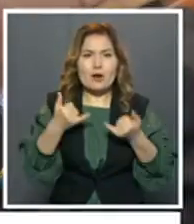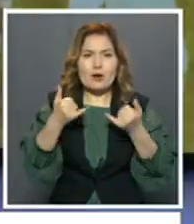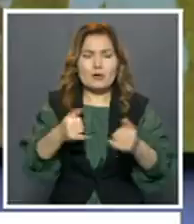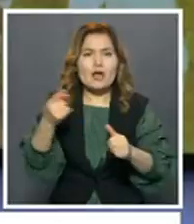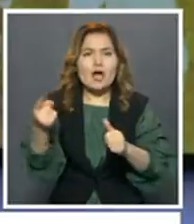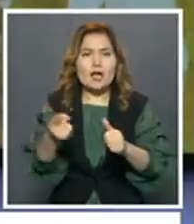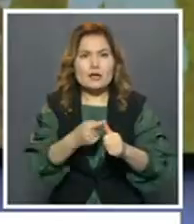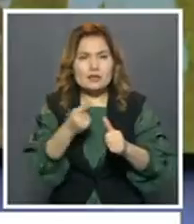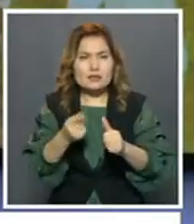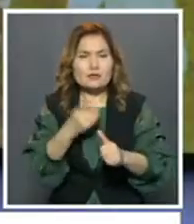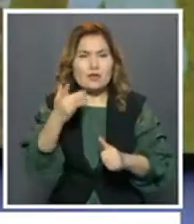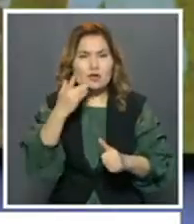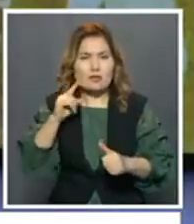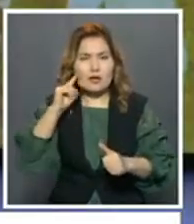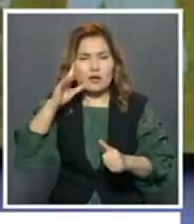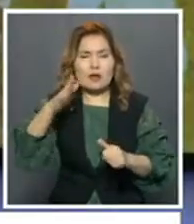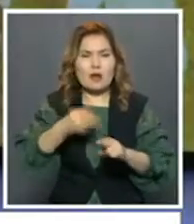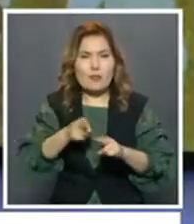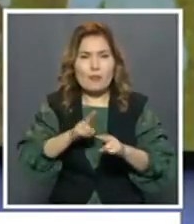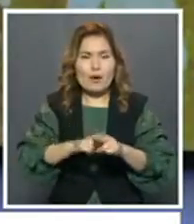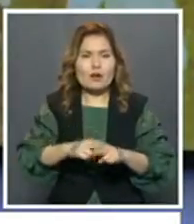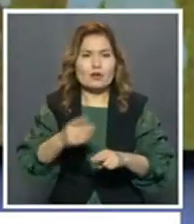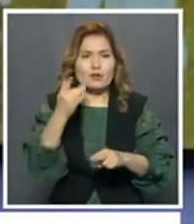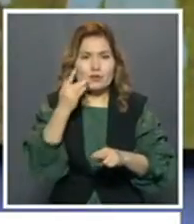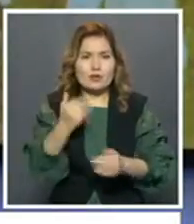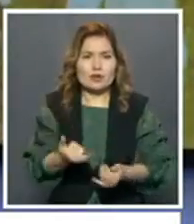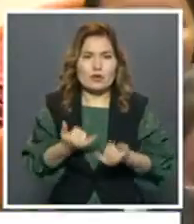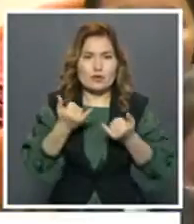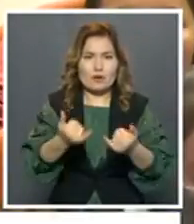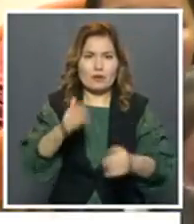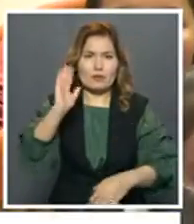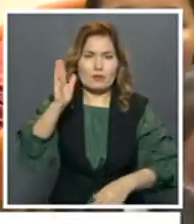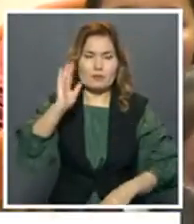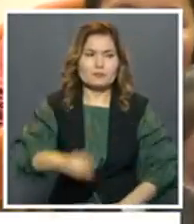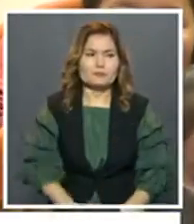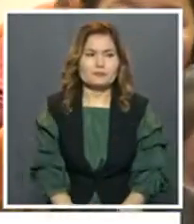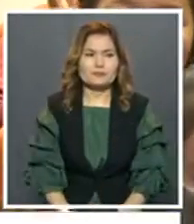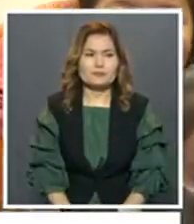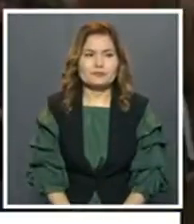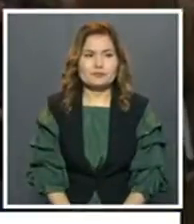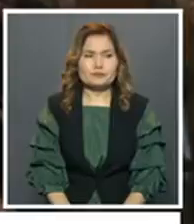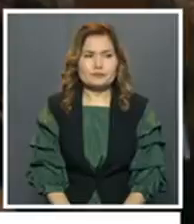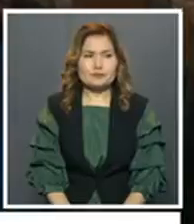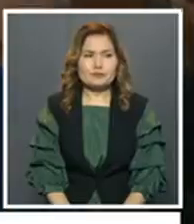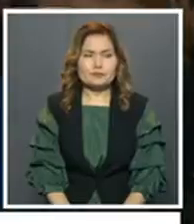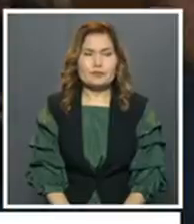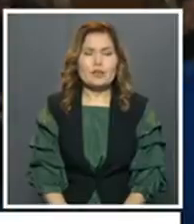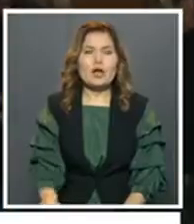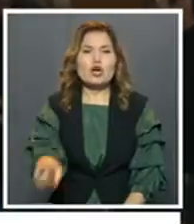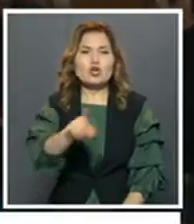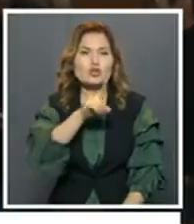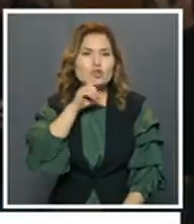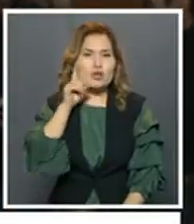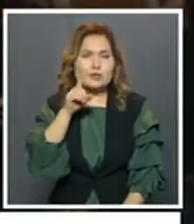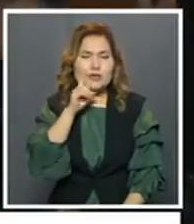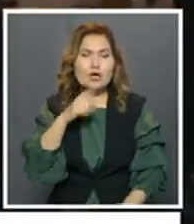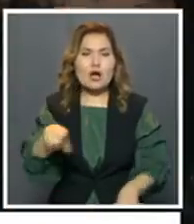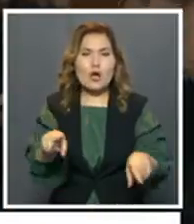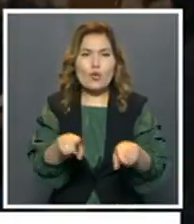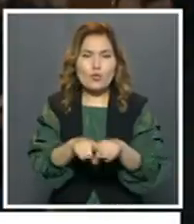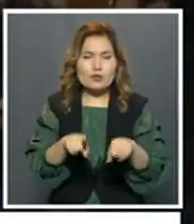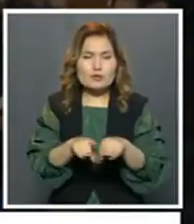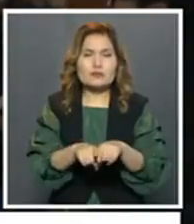есімдерін ел есінде мәңгі сақтауға бағытталған дейді ұйымдастырушылар. Біз жастарға осындай тәрбие